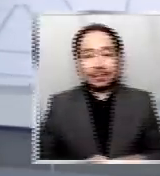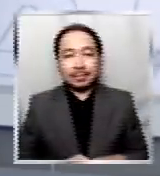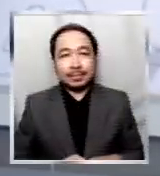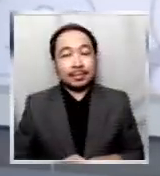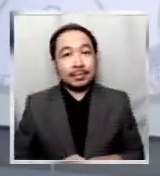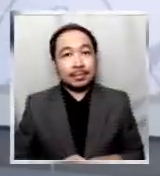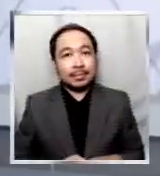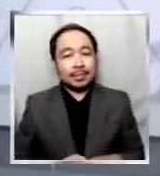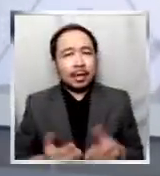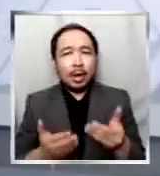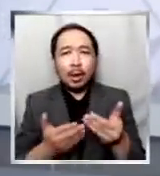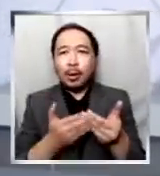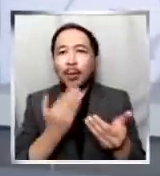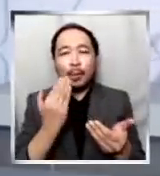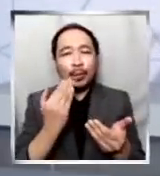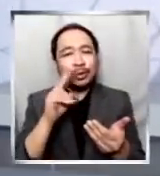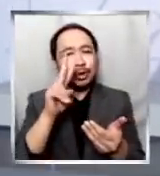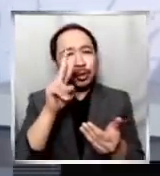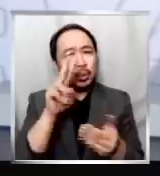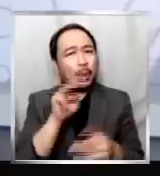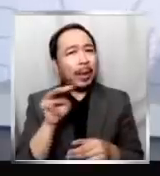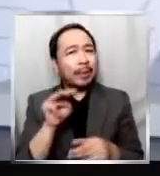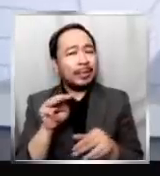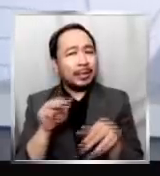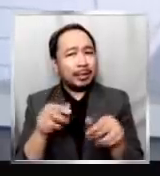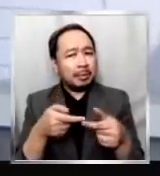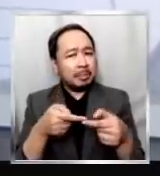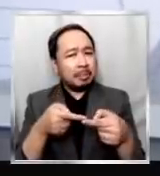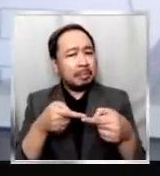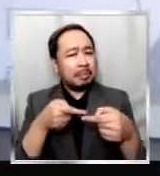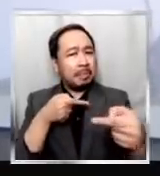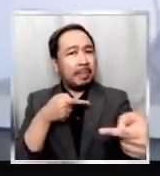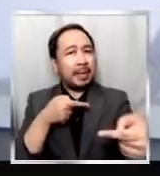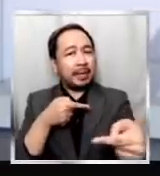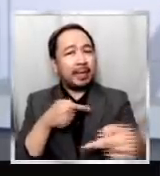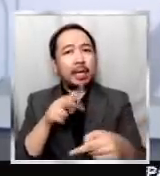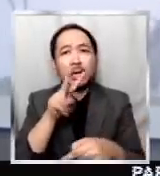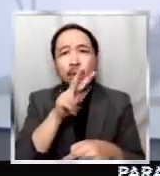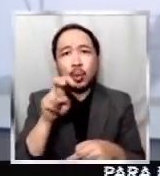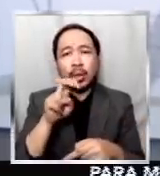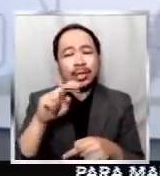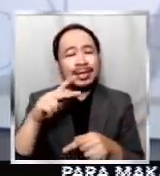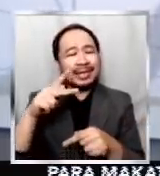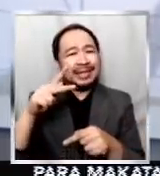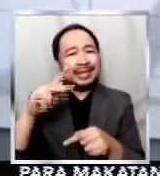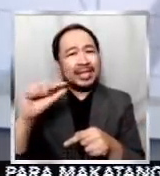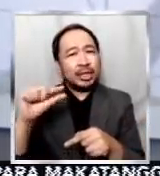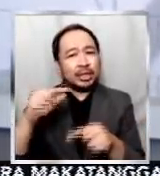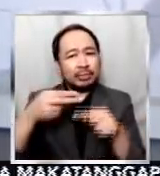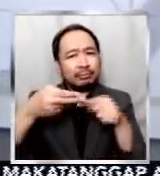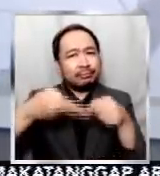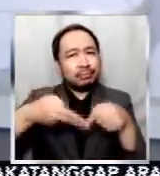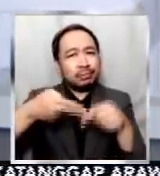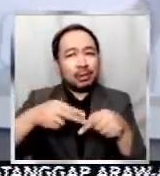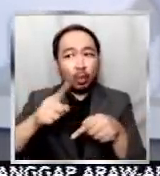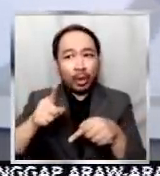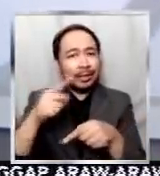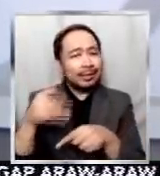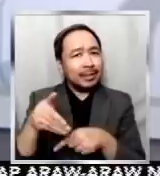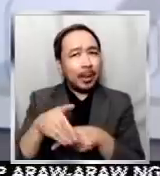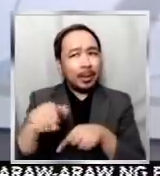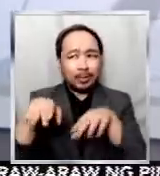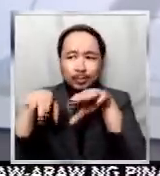Halos 2 metro ang haba at mahigit 200 kilo ang bigat ng isdang nahuli sa San Andres sa